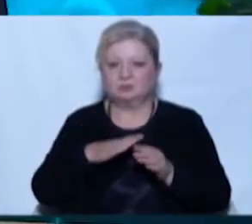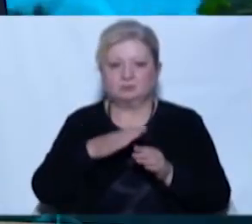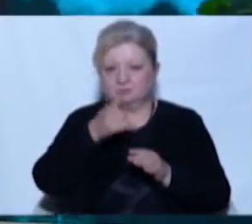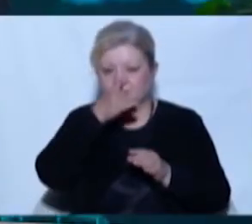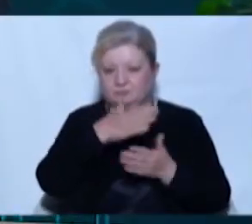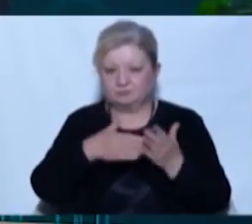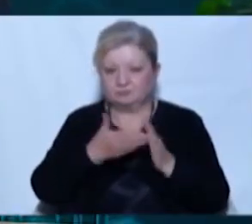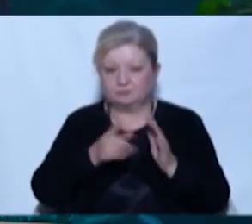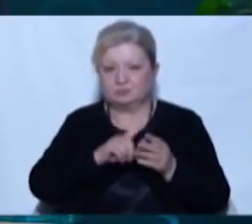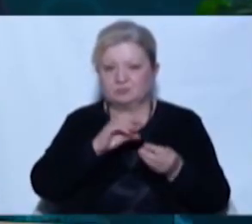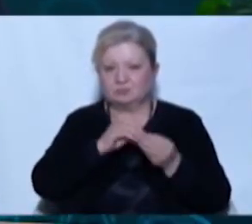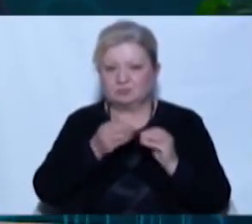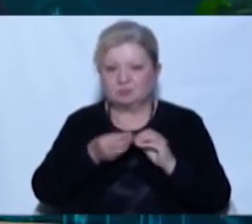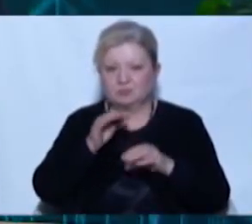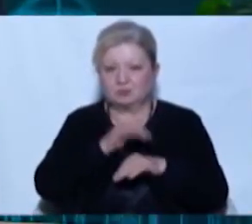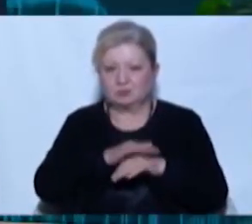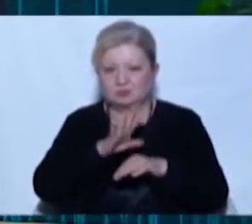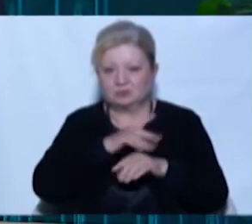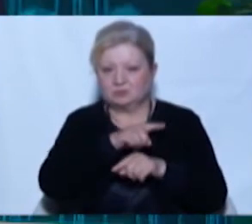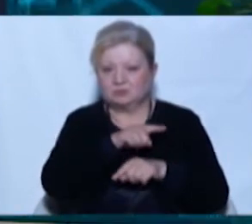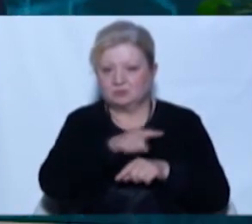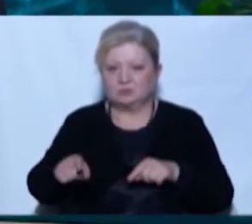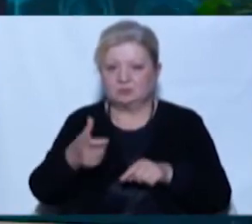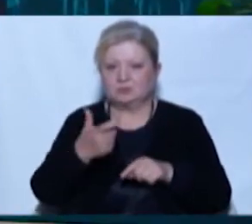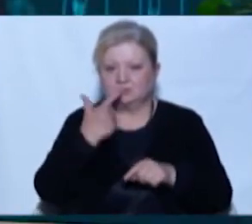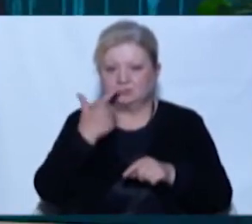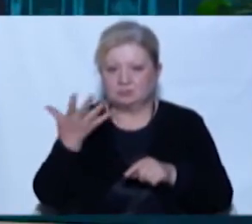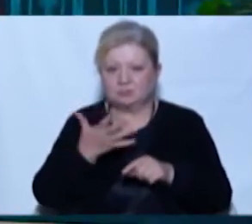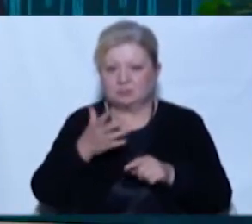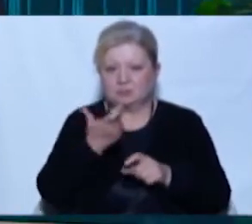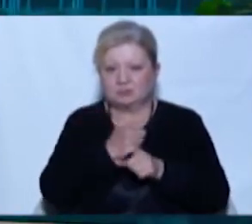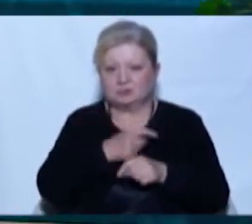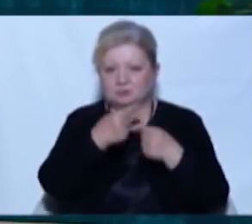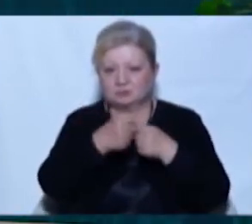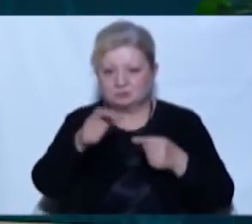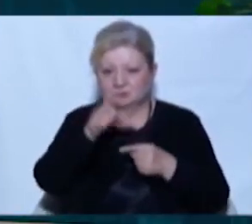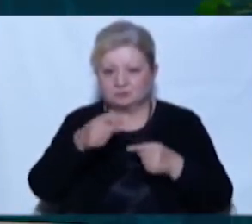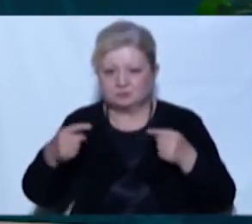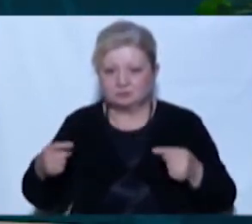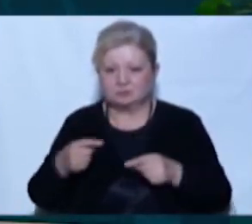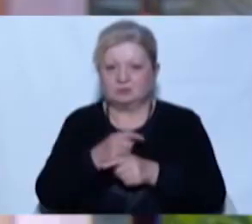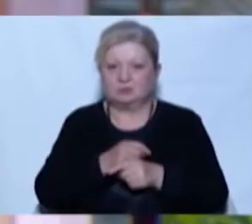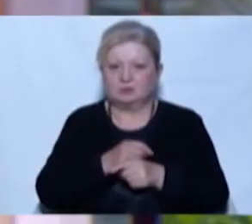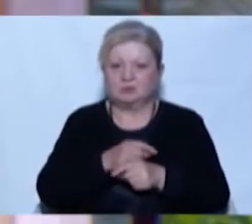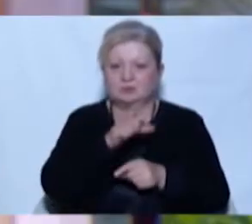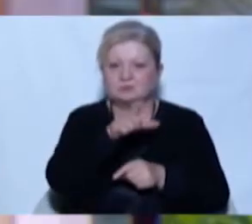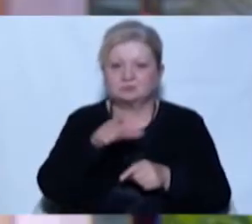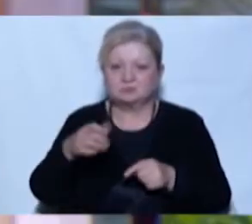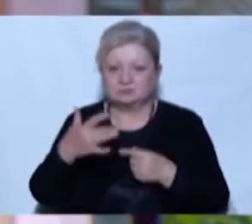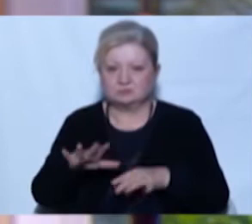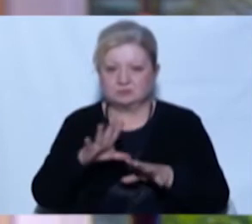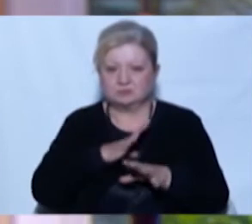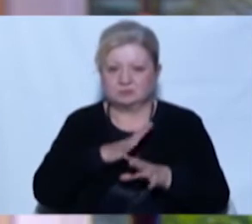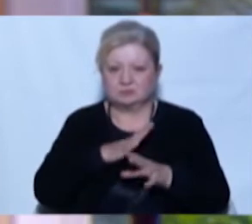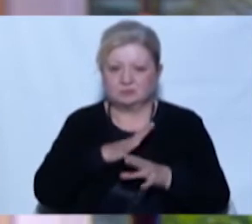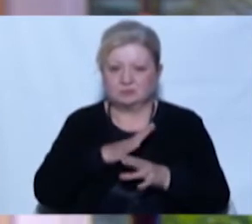ფაქტიურად გამოიწვია ის, რომ იუგოსლავიის მრავალრიცხოვანი და მრავალეროვანი და ასევე მრავალ კონფესიური, ანუ სხვადასხვა რელიგიური